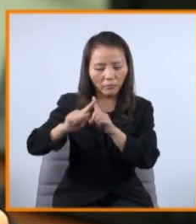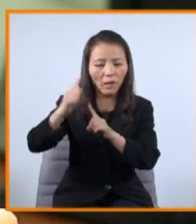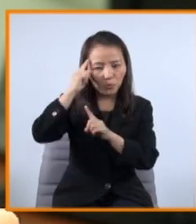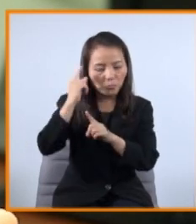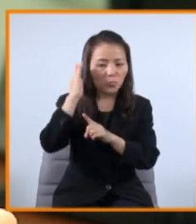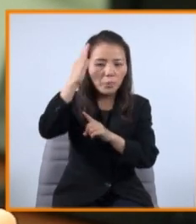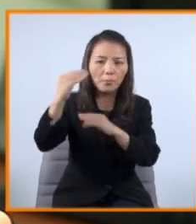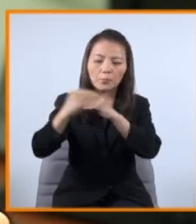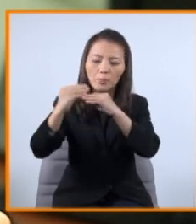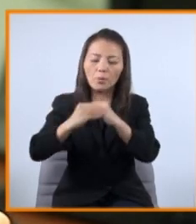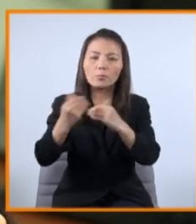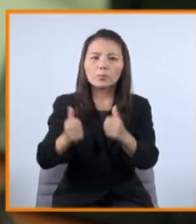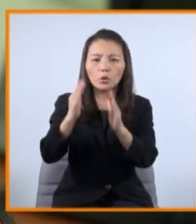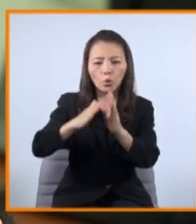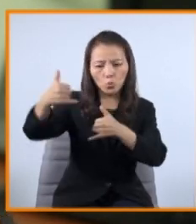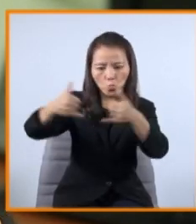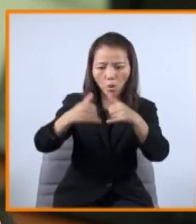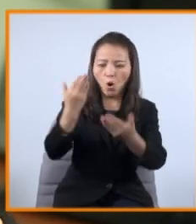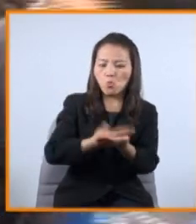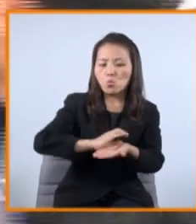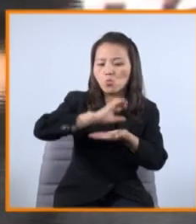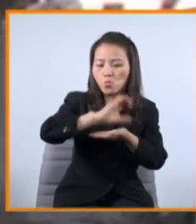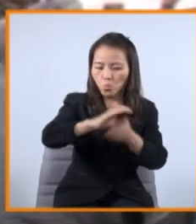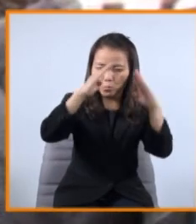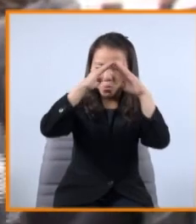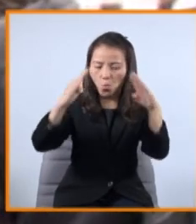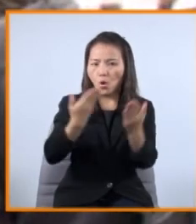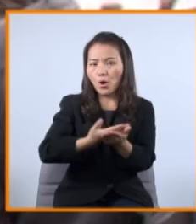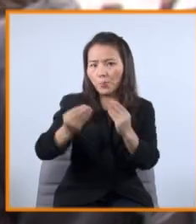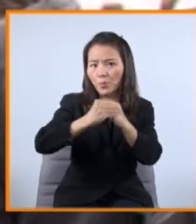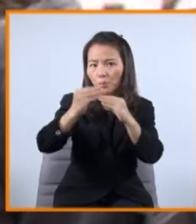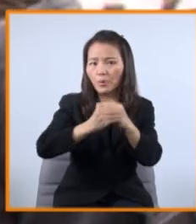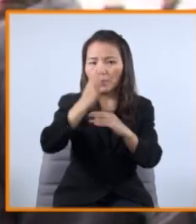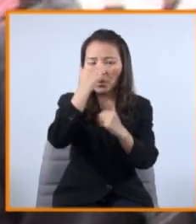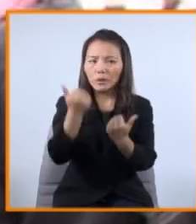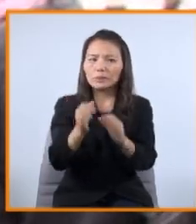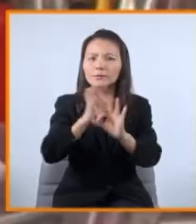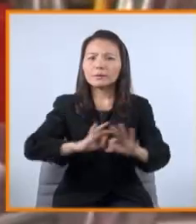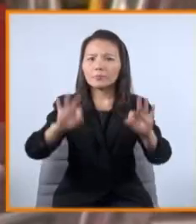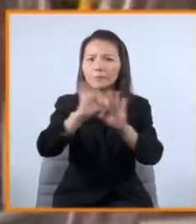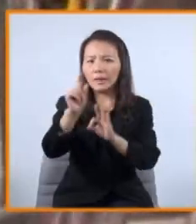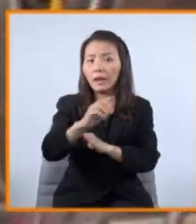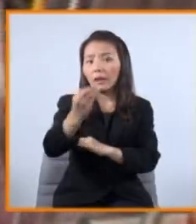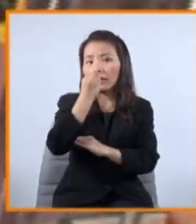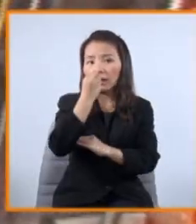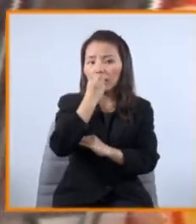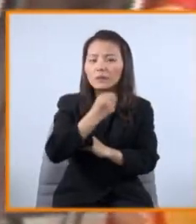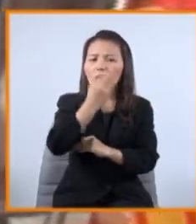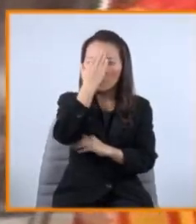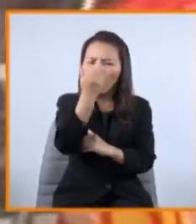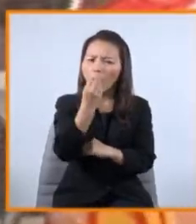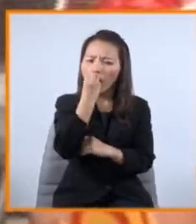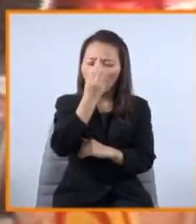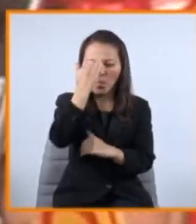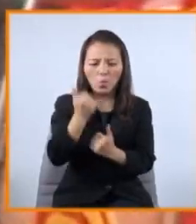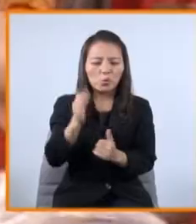เวียดนามคนเข้ามาลงทุนในประเทศเวียดนามสูงมากเพราะงั้นธุรกิจอาหารเนี่ยเราหนีไม่พ้นมันหนีไม่พ้นที่คนจะไม่มี